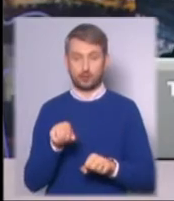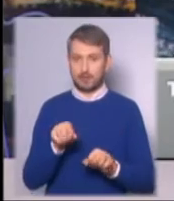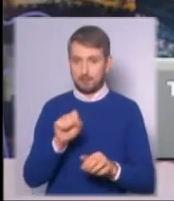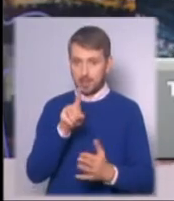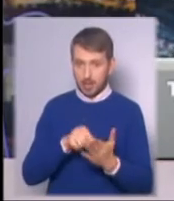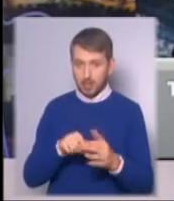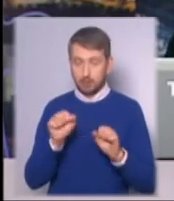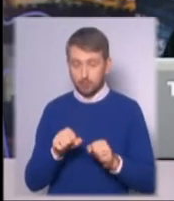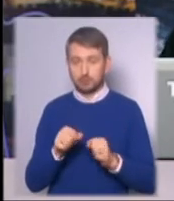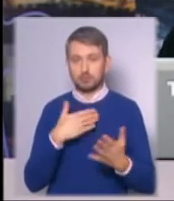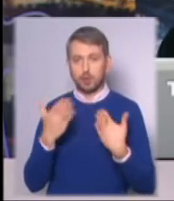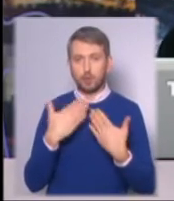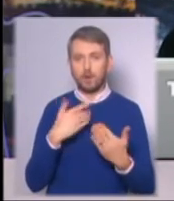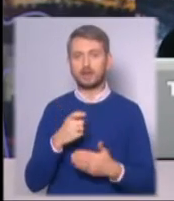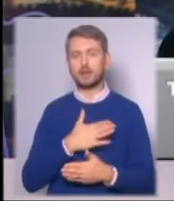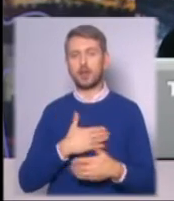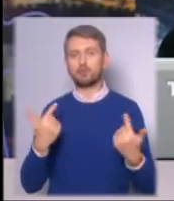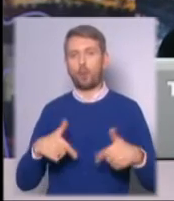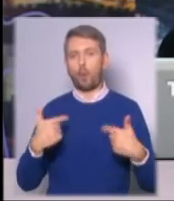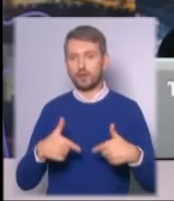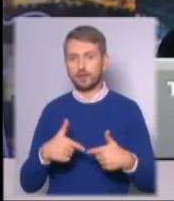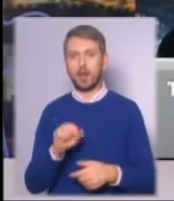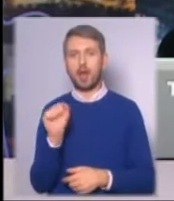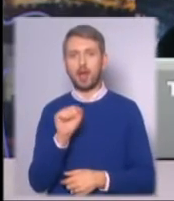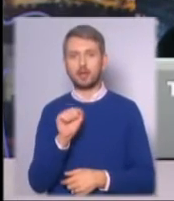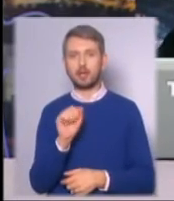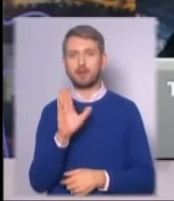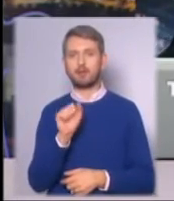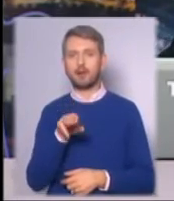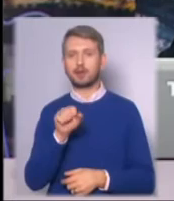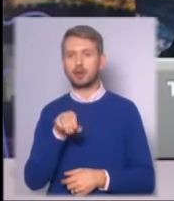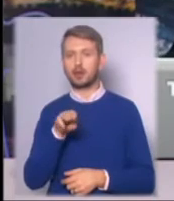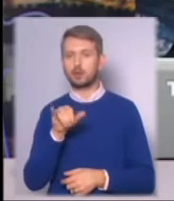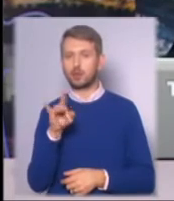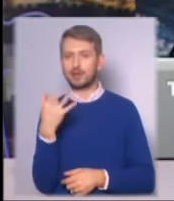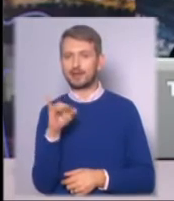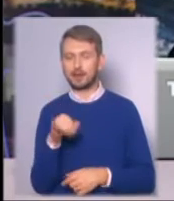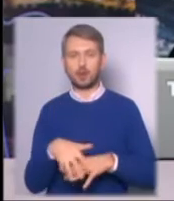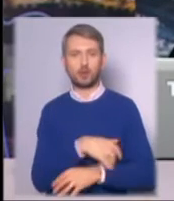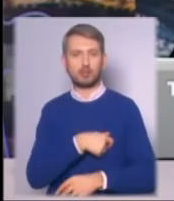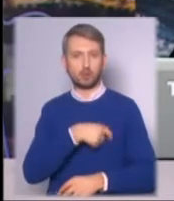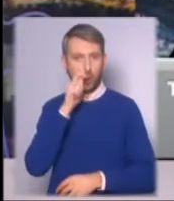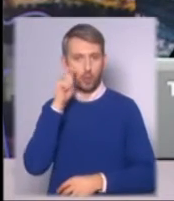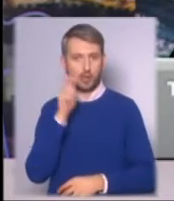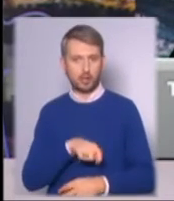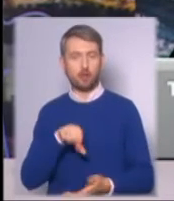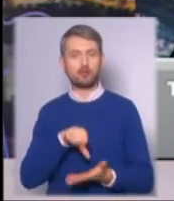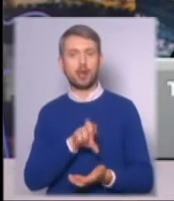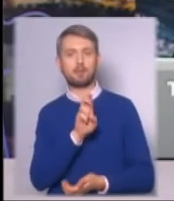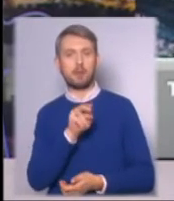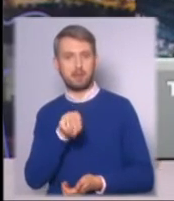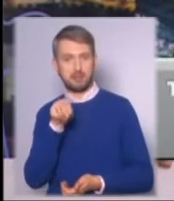будемо спілкуватися з нашим гостем Андрієм Вадатурським, народним депутатом України, членом депутатської фракції партії «Блок Петра